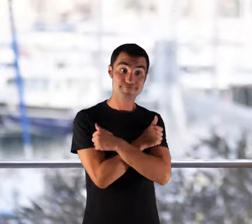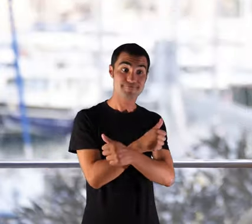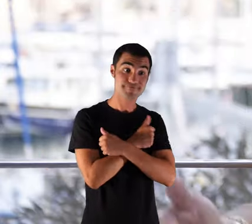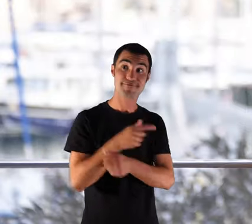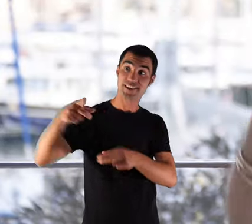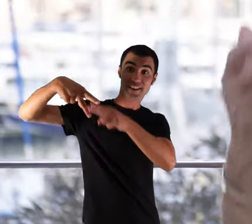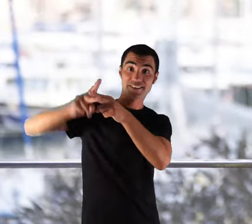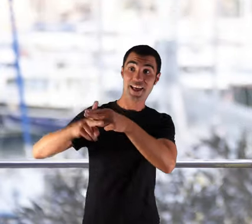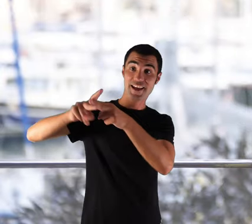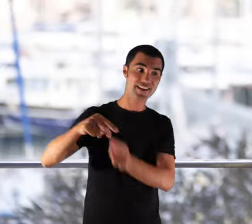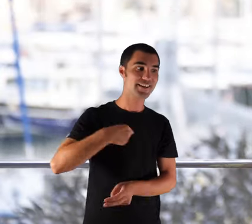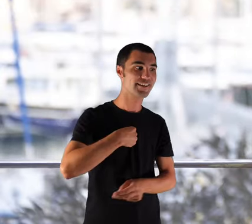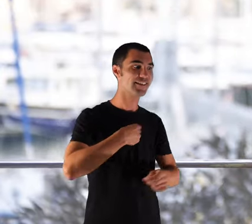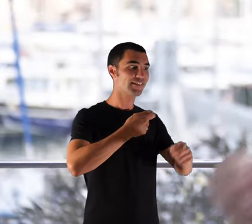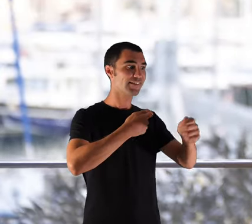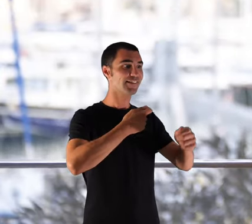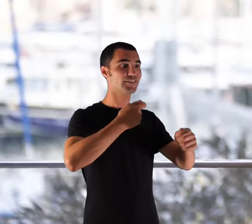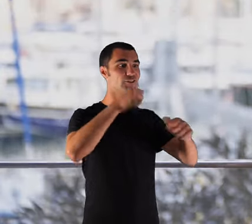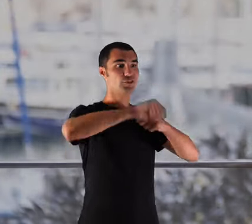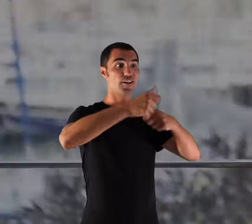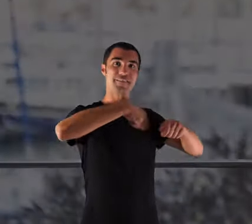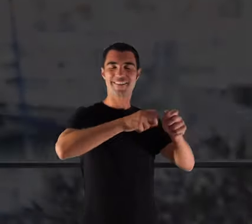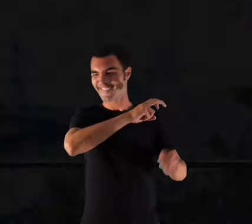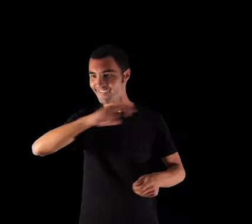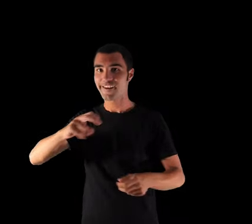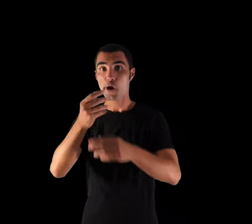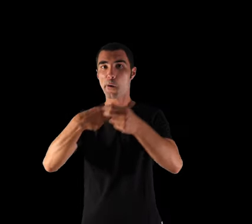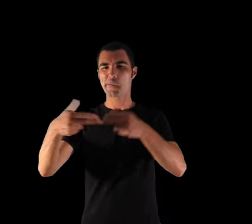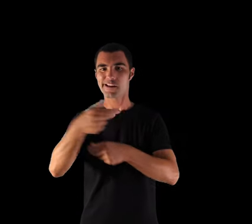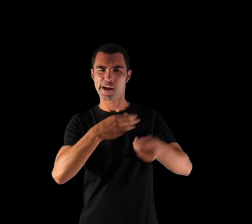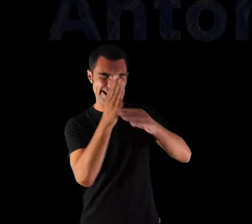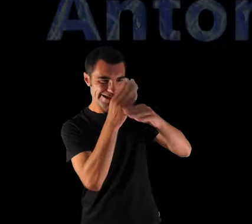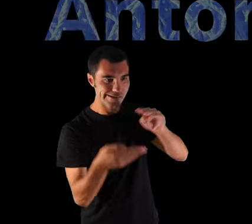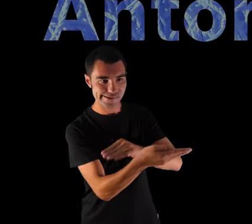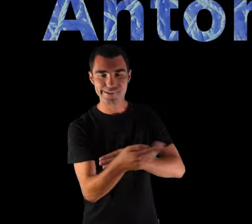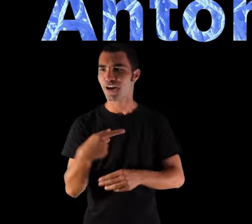a amagar els peix i jo deia que el jove sí que és simpàtic, mira el que el tenc.